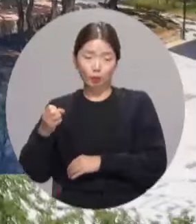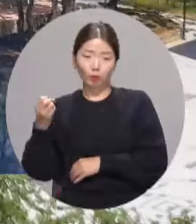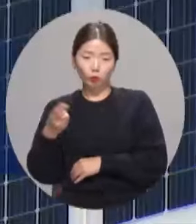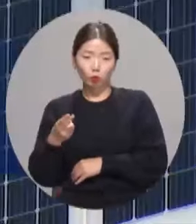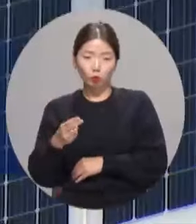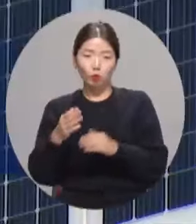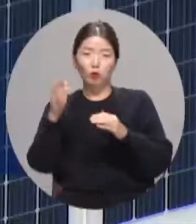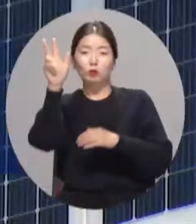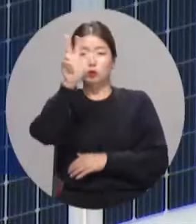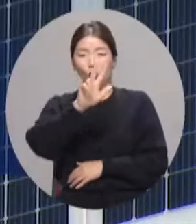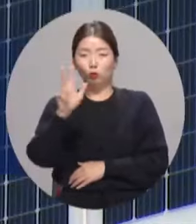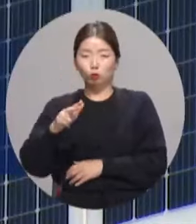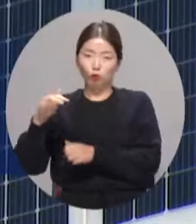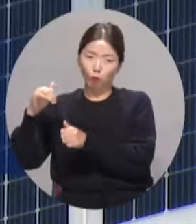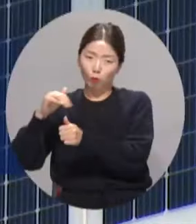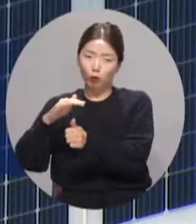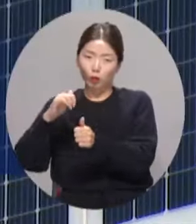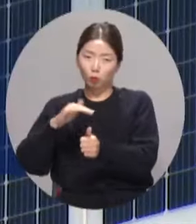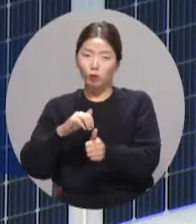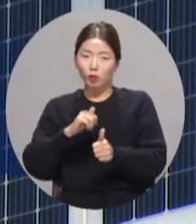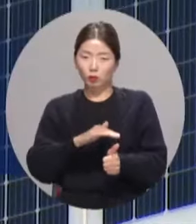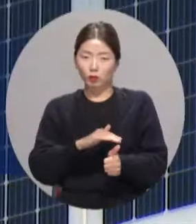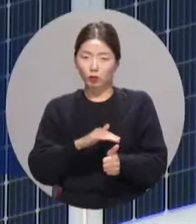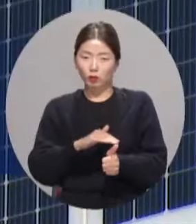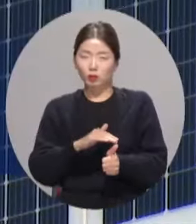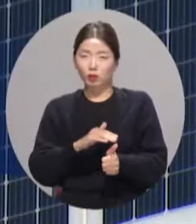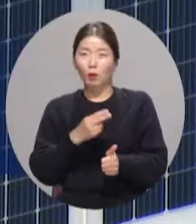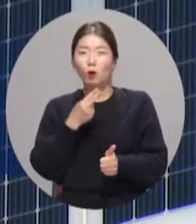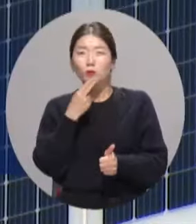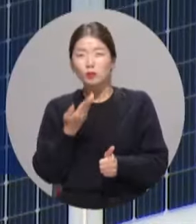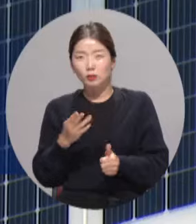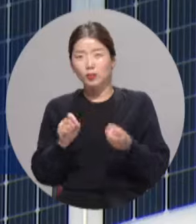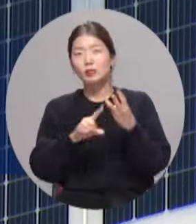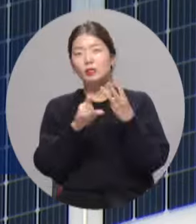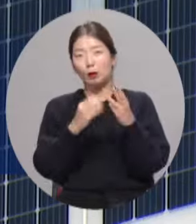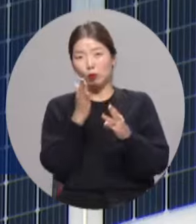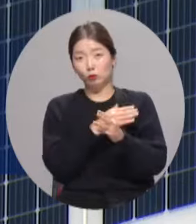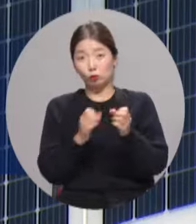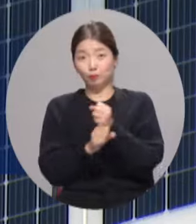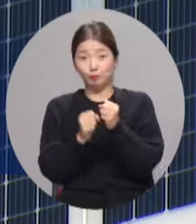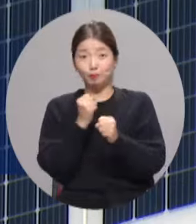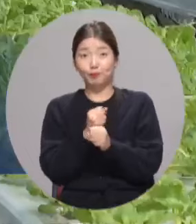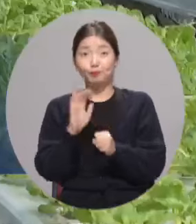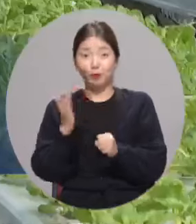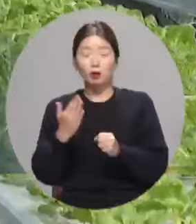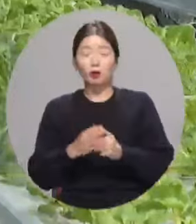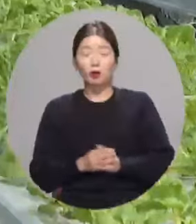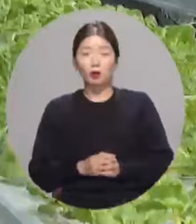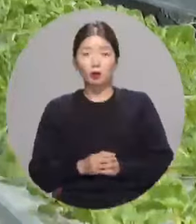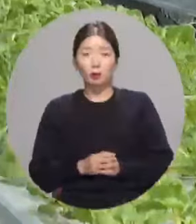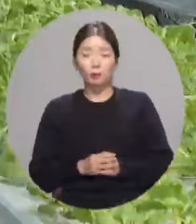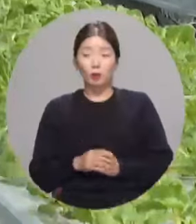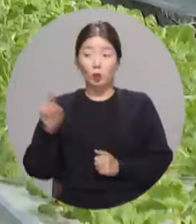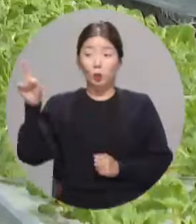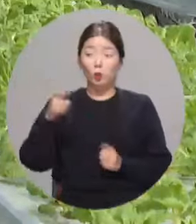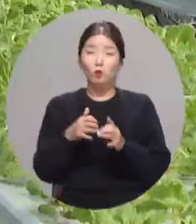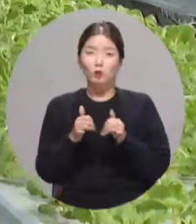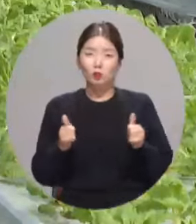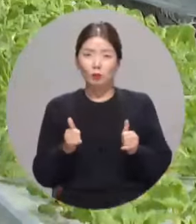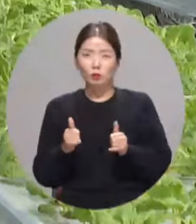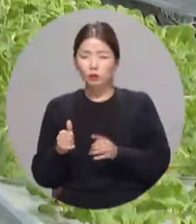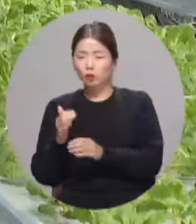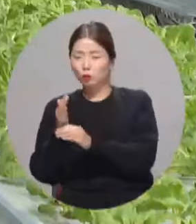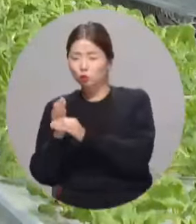해남뿐만 아니라 전국을 다 이렇게 파견을 안 해줬는데 3월부터 제기는 시작됐고요. 계절 노동자들이